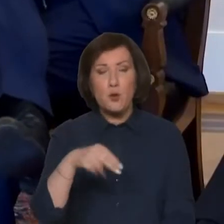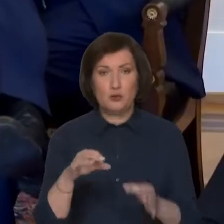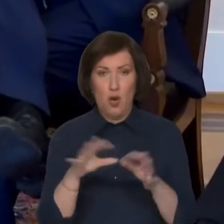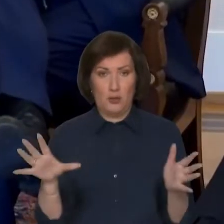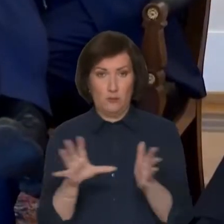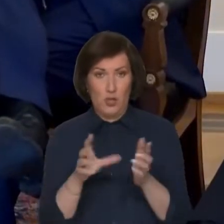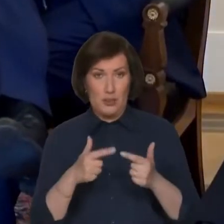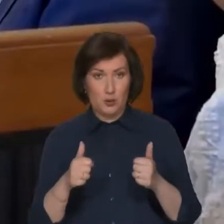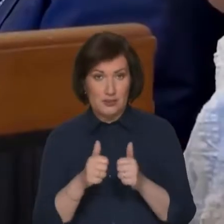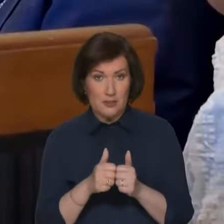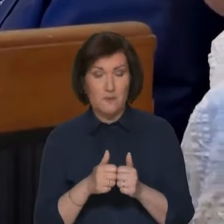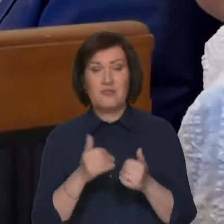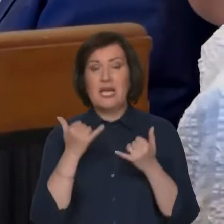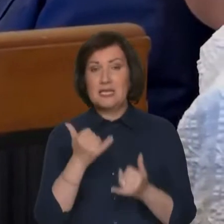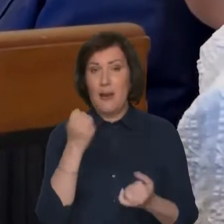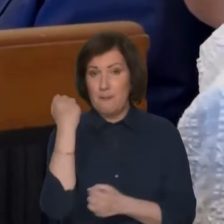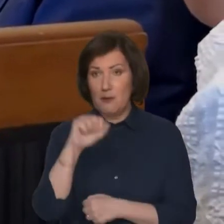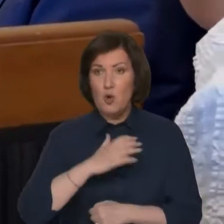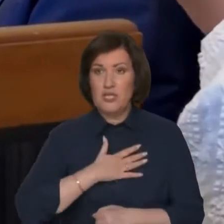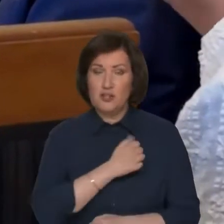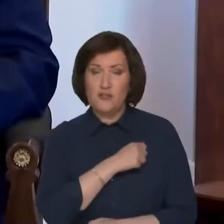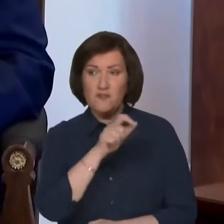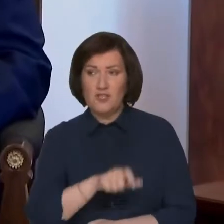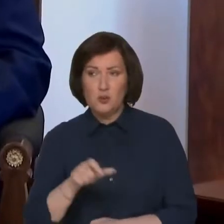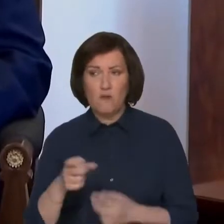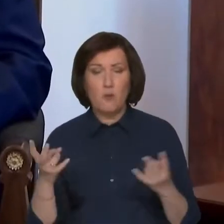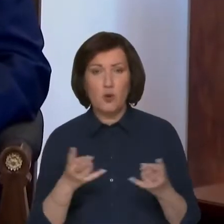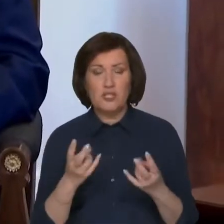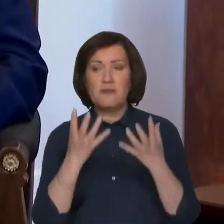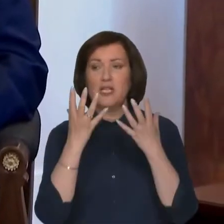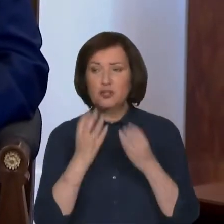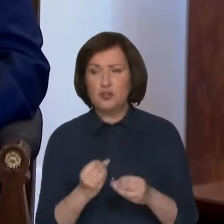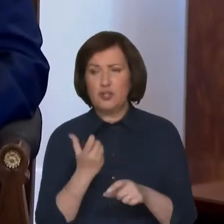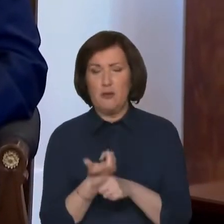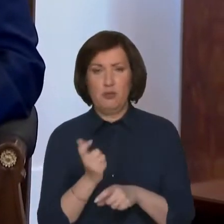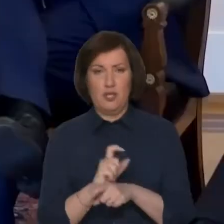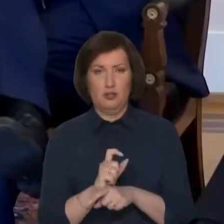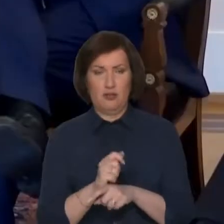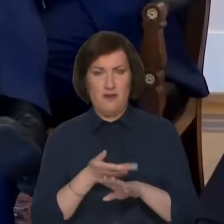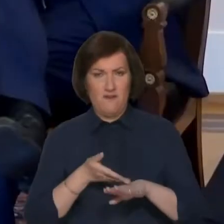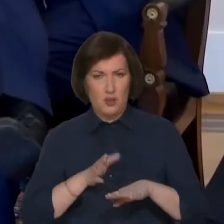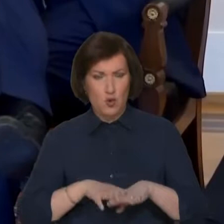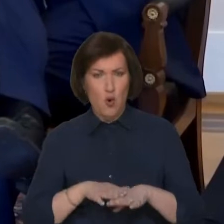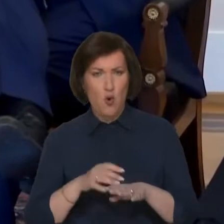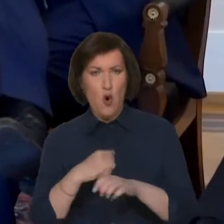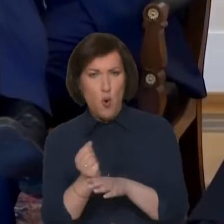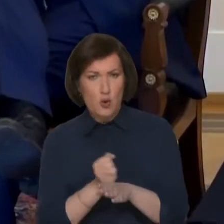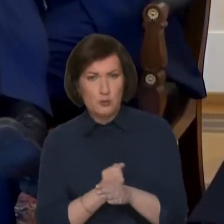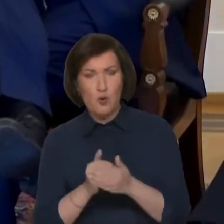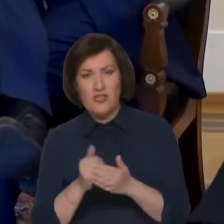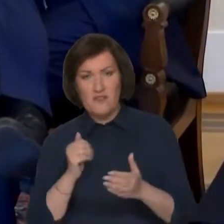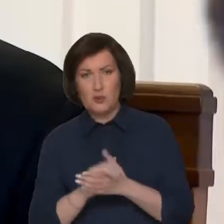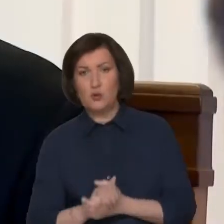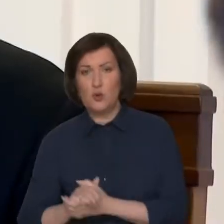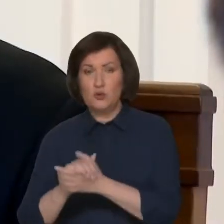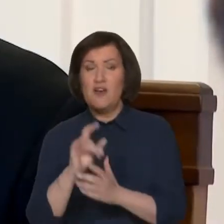електростанцію. І наголосив, що для перемоги нашим військовим потрібно ще більше важкого озброєння від союзників. У Берліні